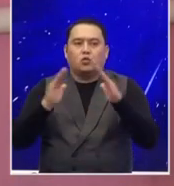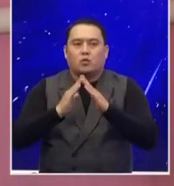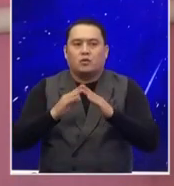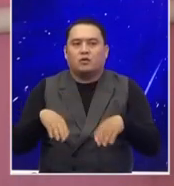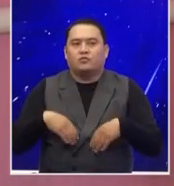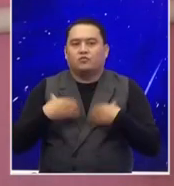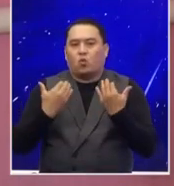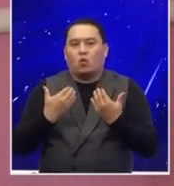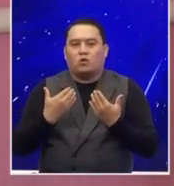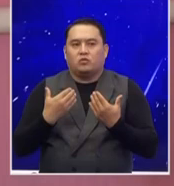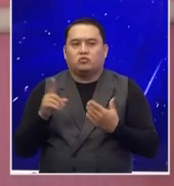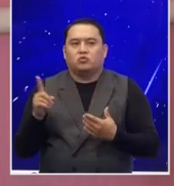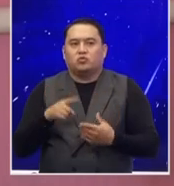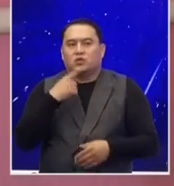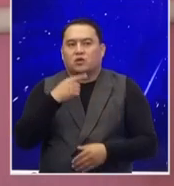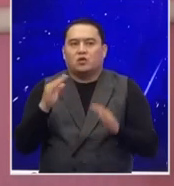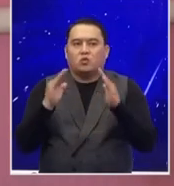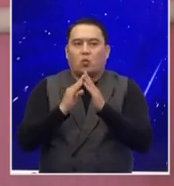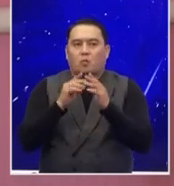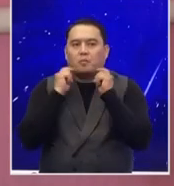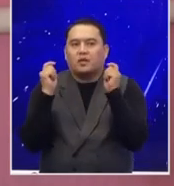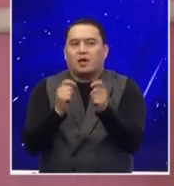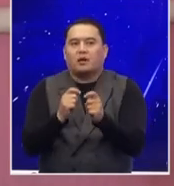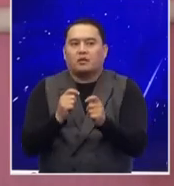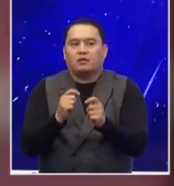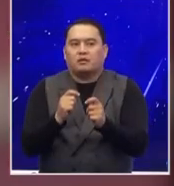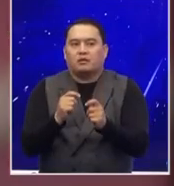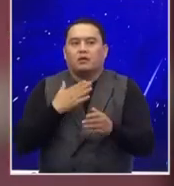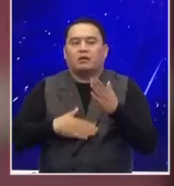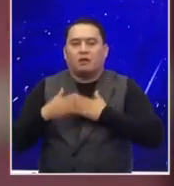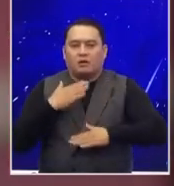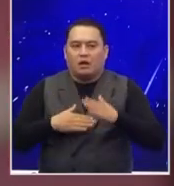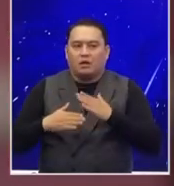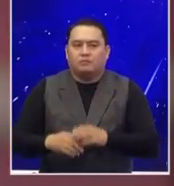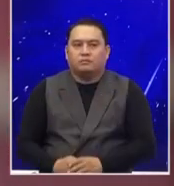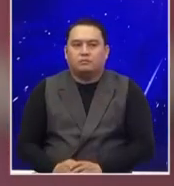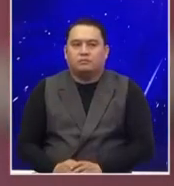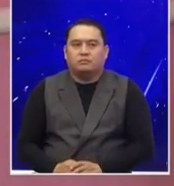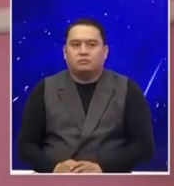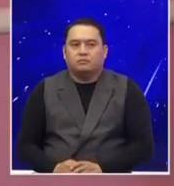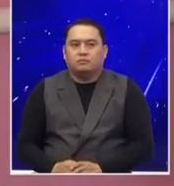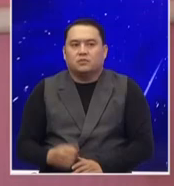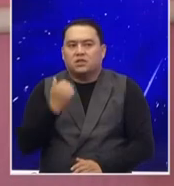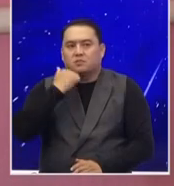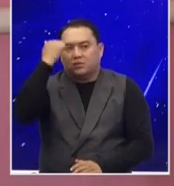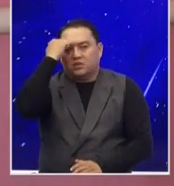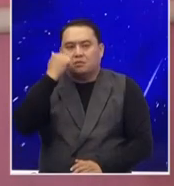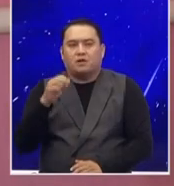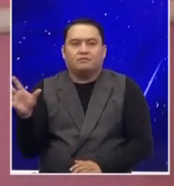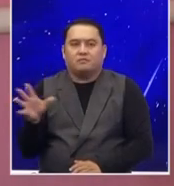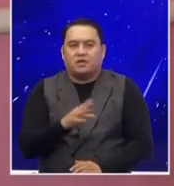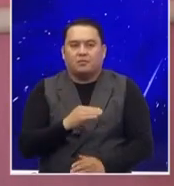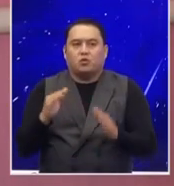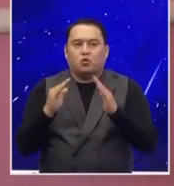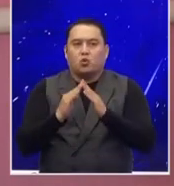в шоке, как мне сказали, дом. Я рада вообще. Я скажу всем спасибо. Кто